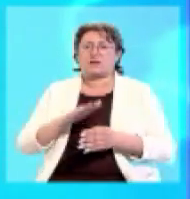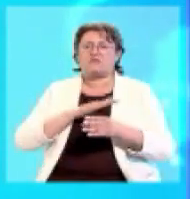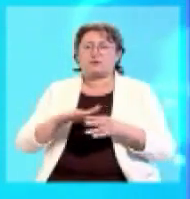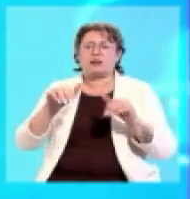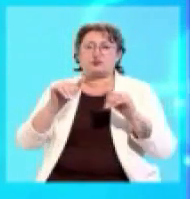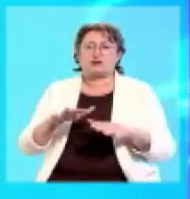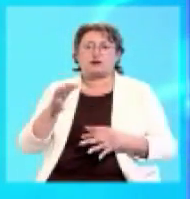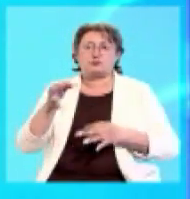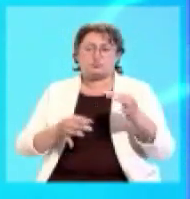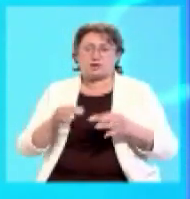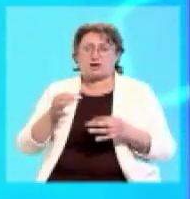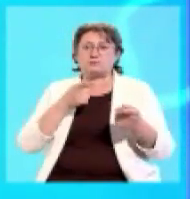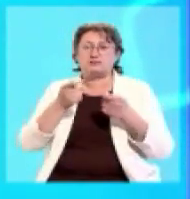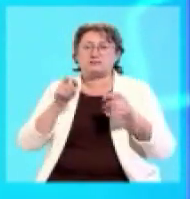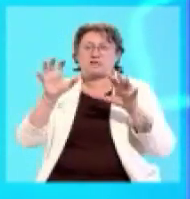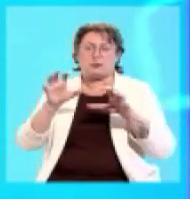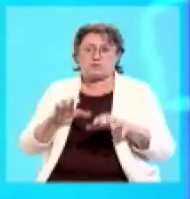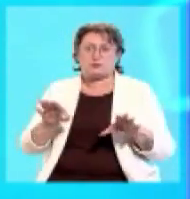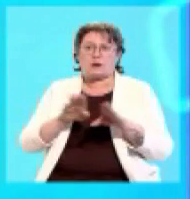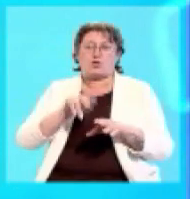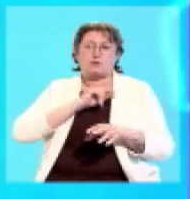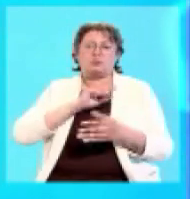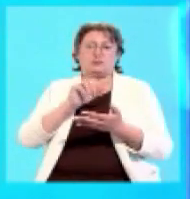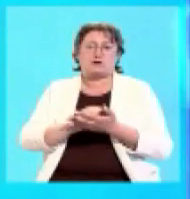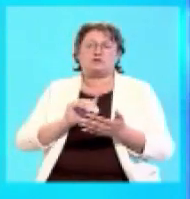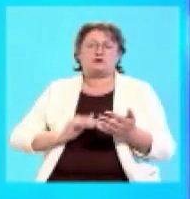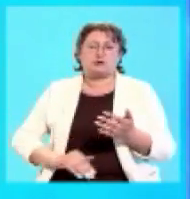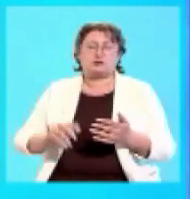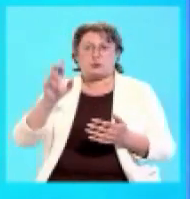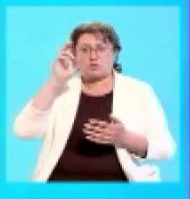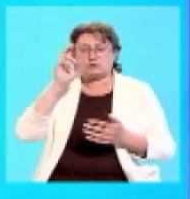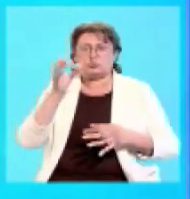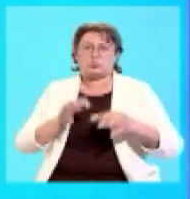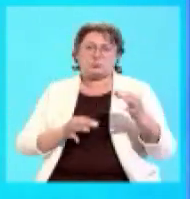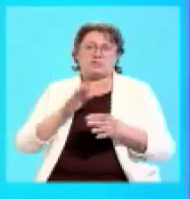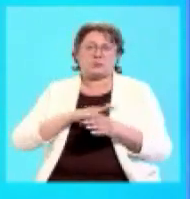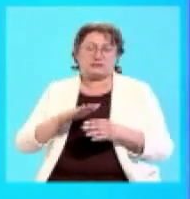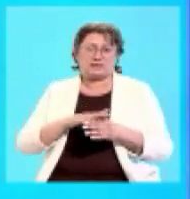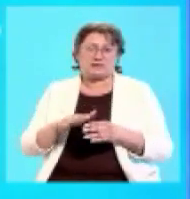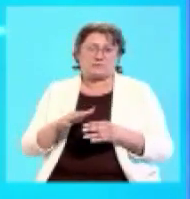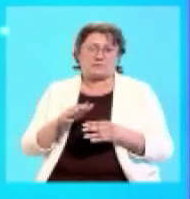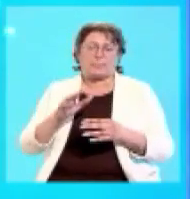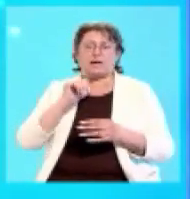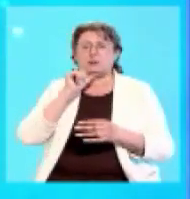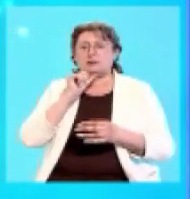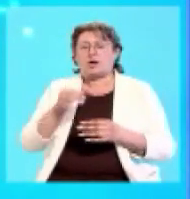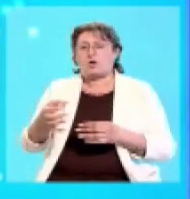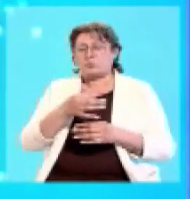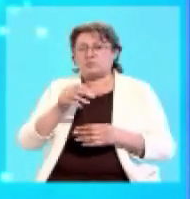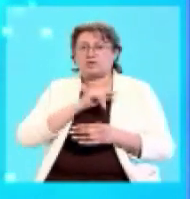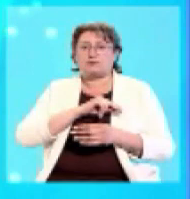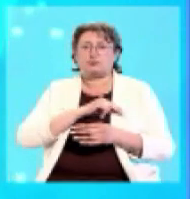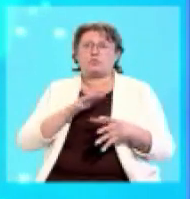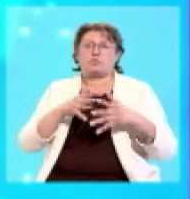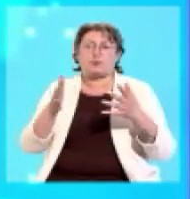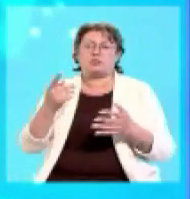Выполнить решение суда, соблюсти закон. Такой работой занимаются частные и государственные судебные исполнители. В Костанайской области